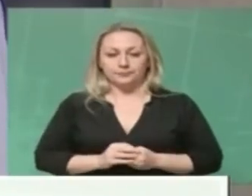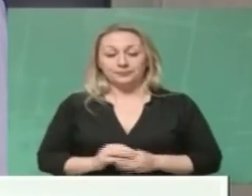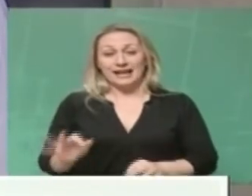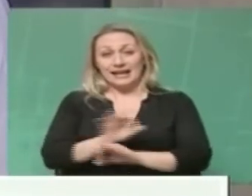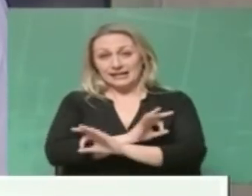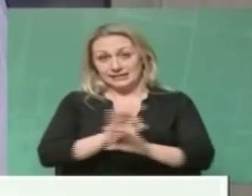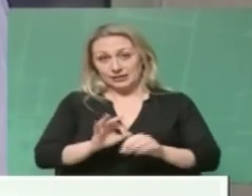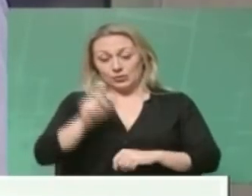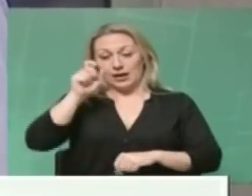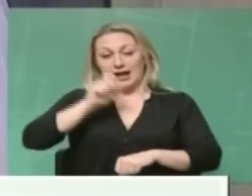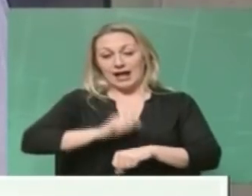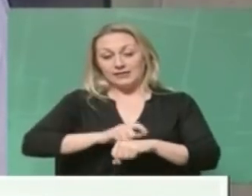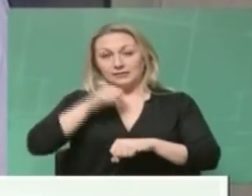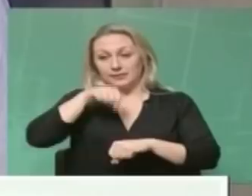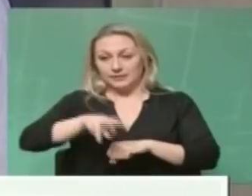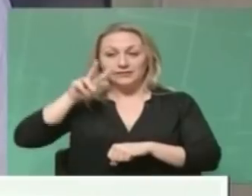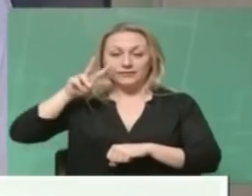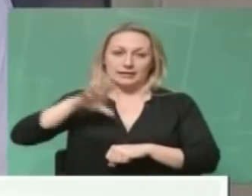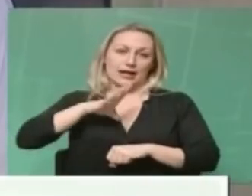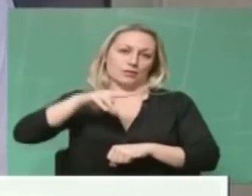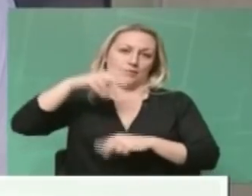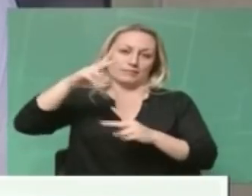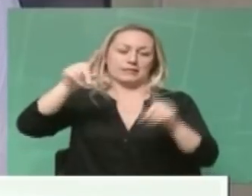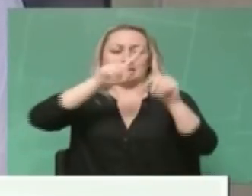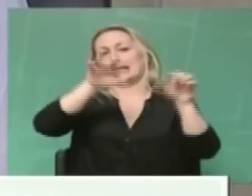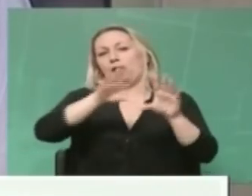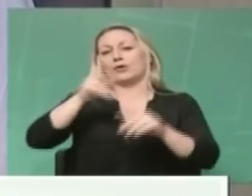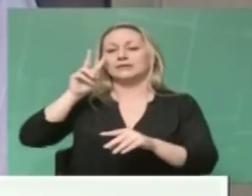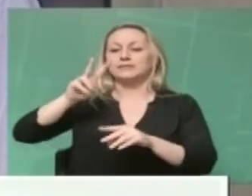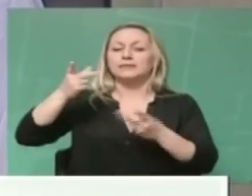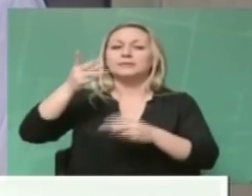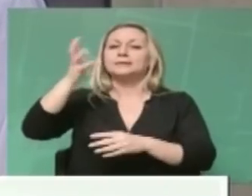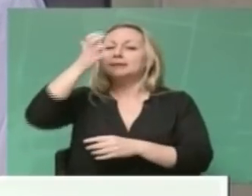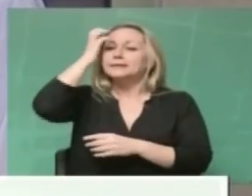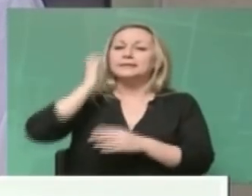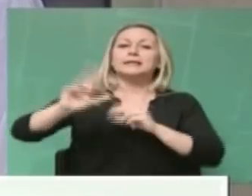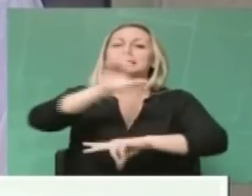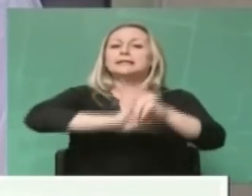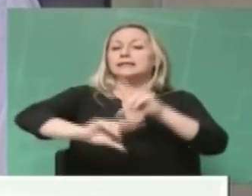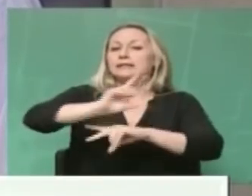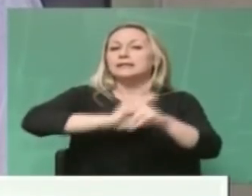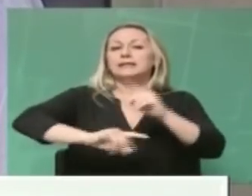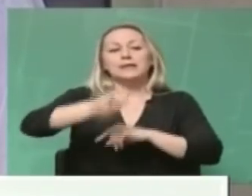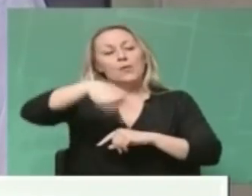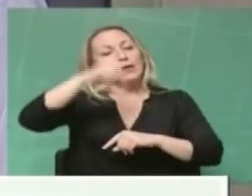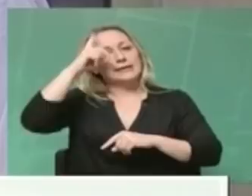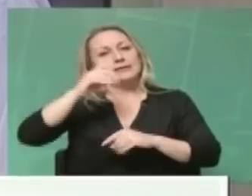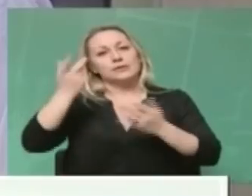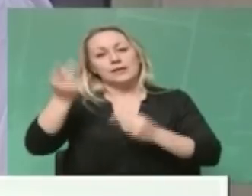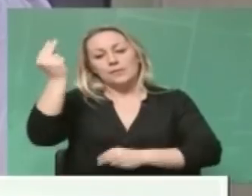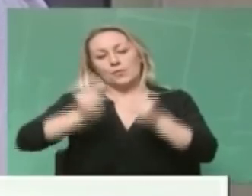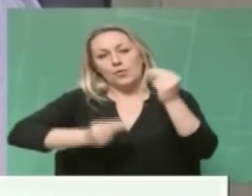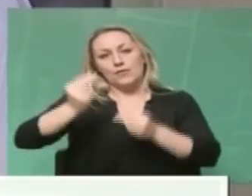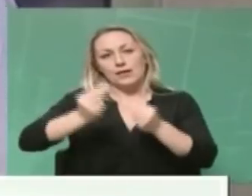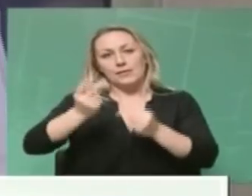παρακολουθούν τουλάχιστον τη συζήτηση εδώ πέρα στο Δημοτικό Συμβούλιο γνωρίζουν, τα έχουμε συζητήσει πολλές φορές, τα προβλήματα,